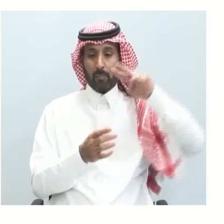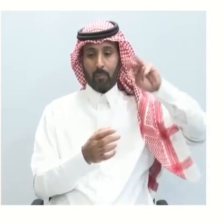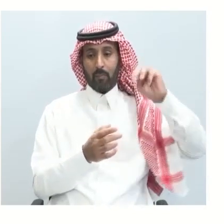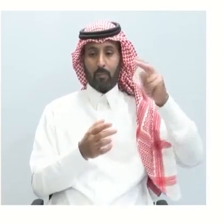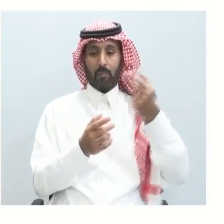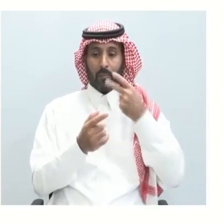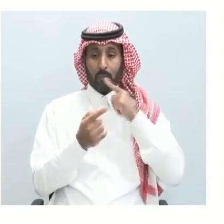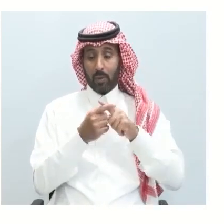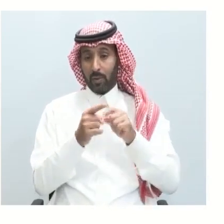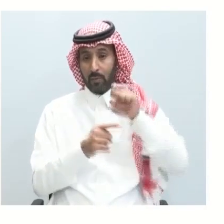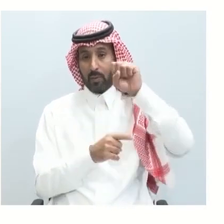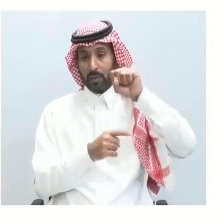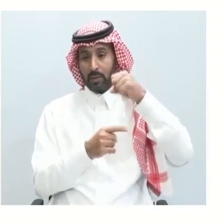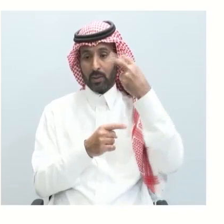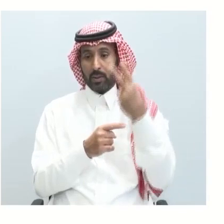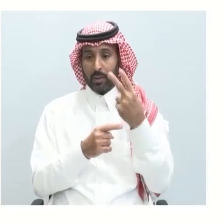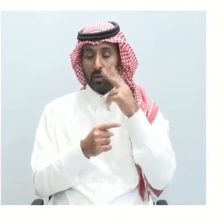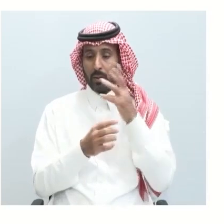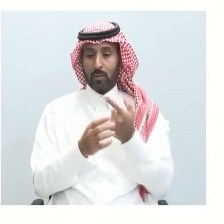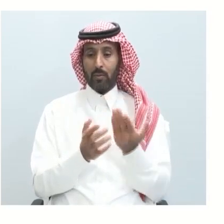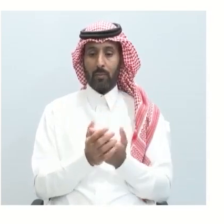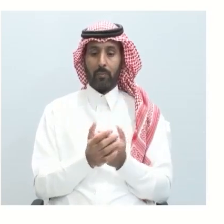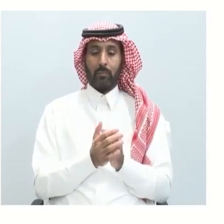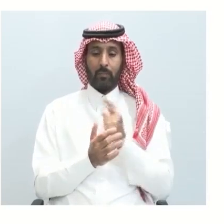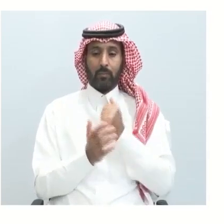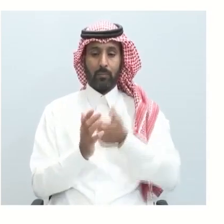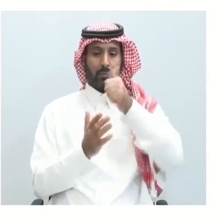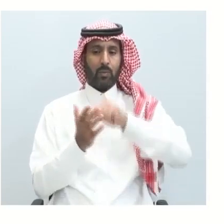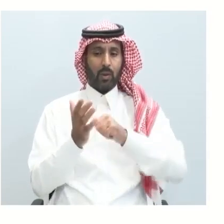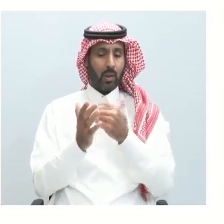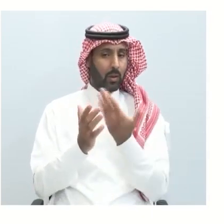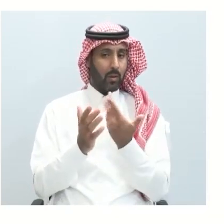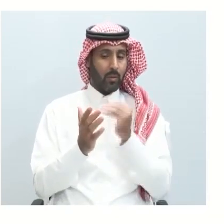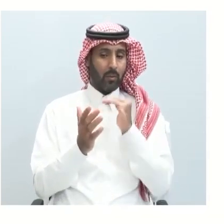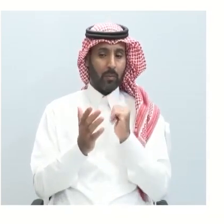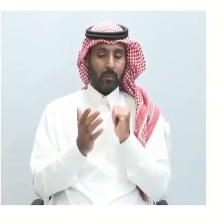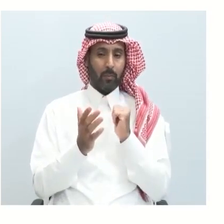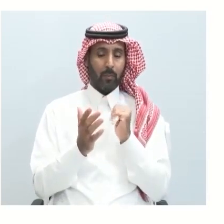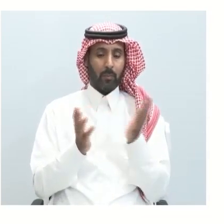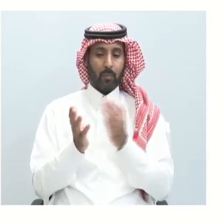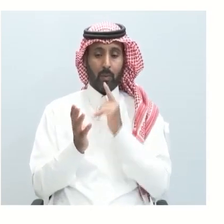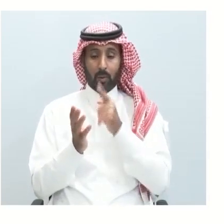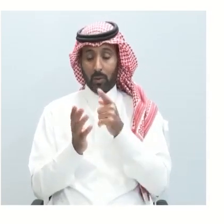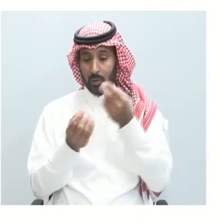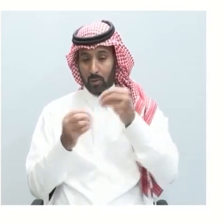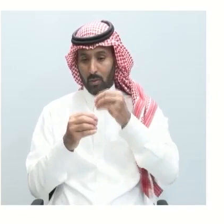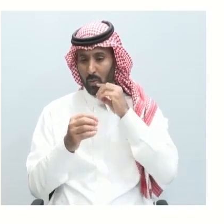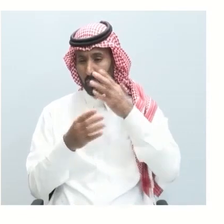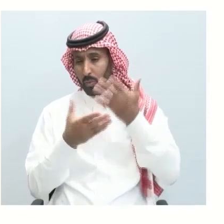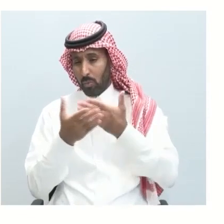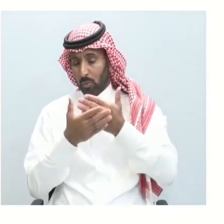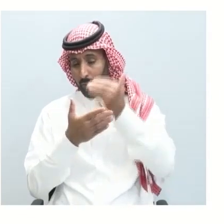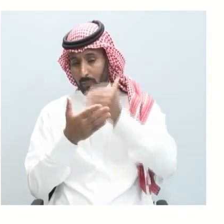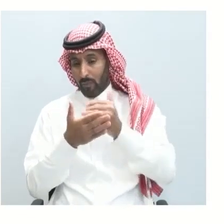مرفوع للاس اثنين لان معامله اثنين اذا ما هي تقويم الاجابه تركيز النواتج في البسط